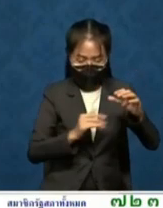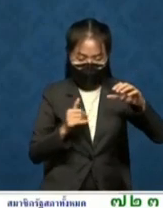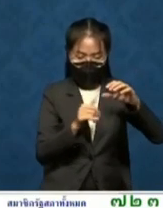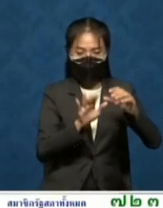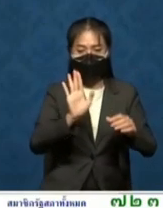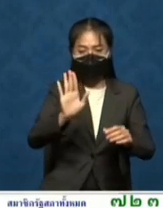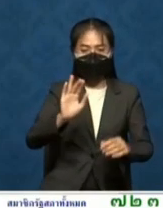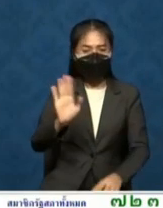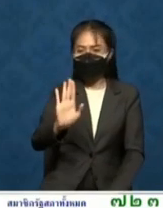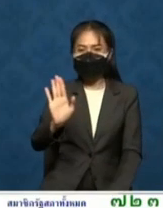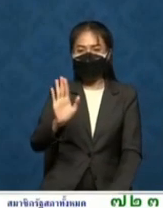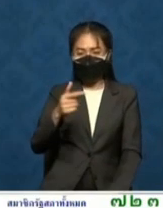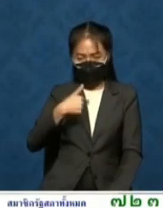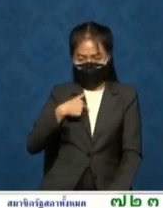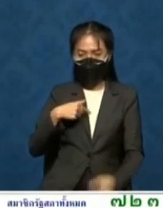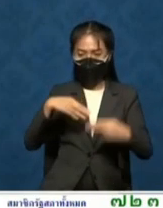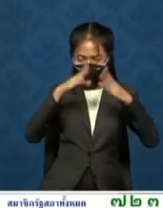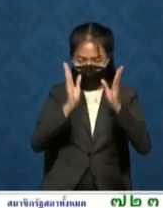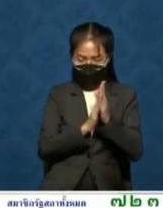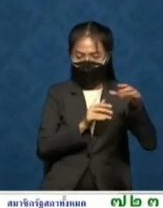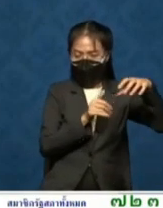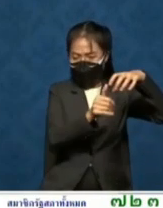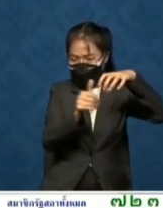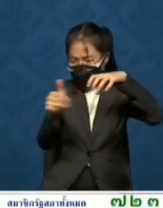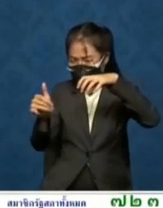ครับไปได้ทุกวัดครับ คุณกิตติ